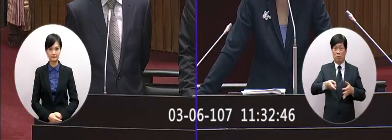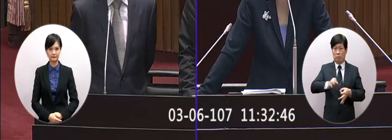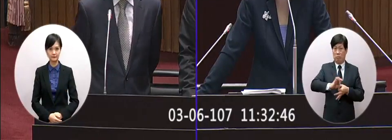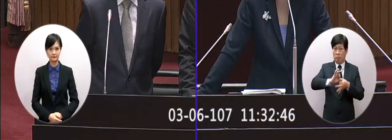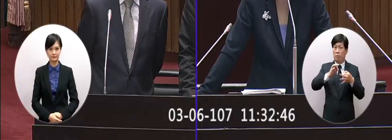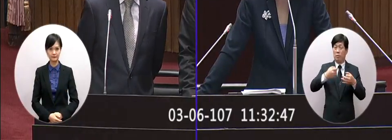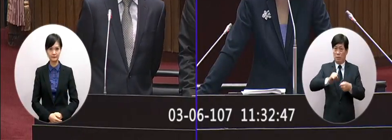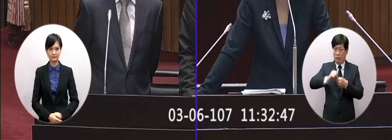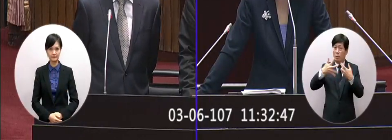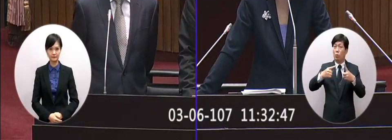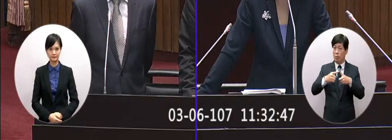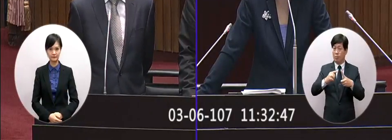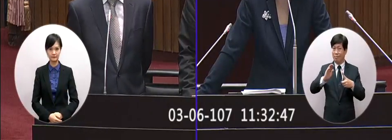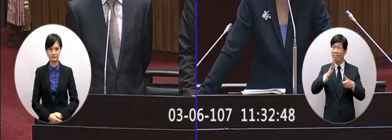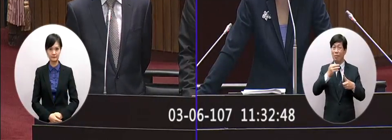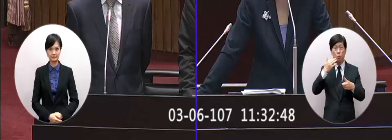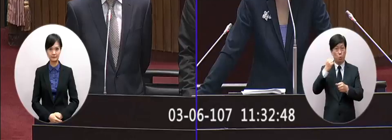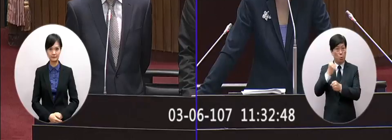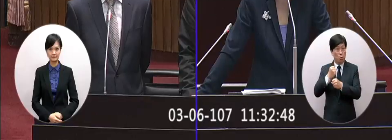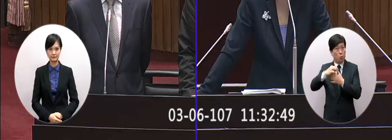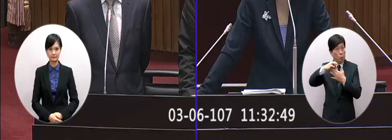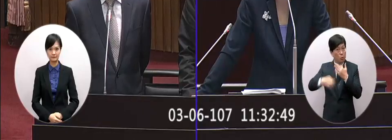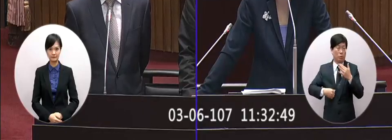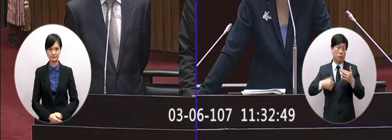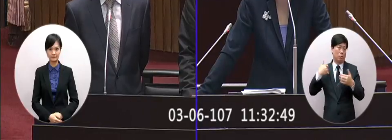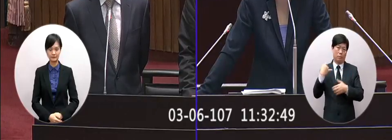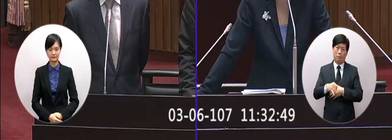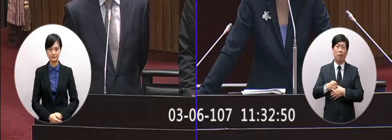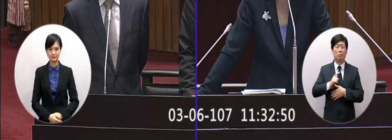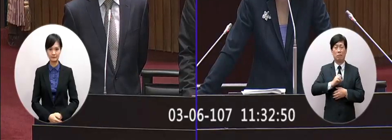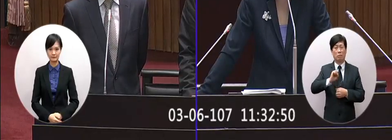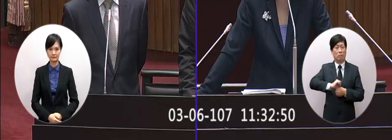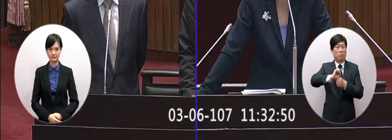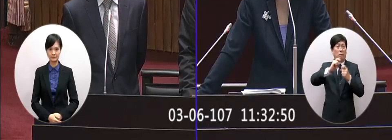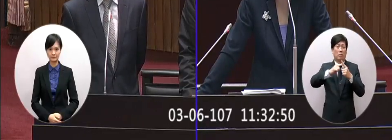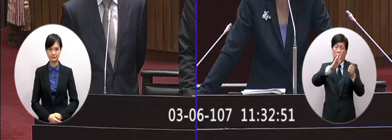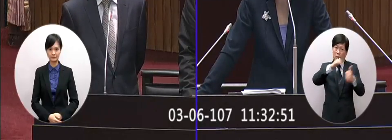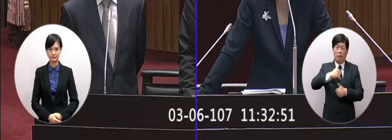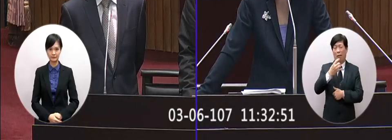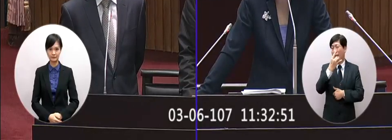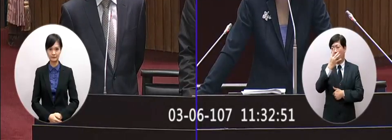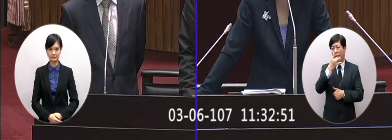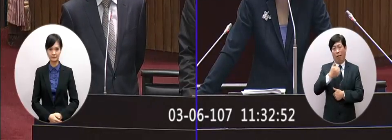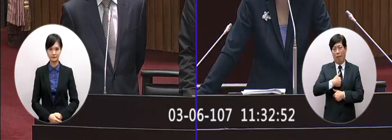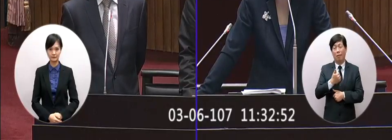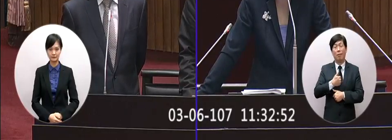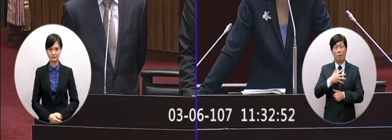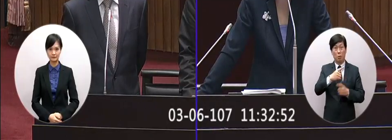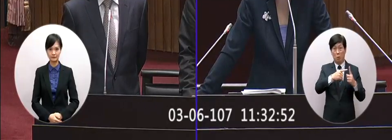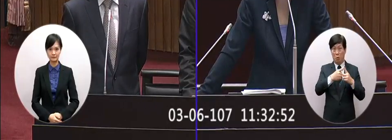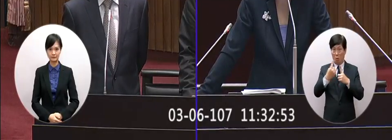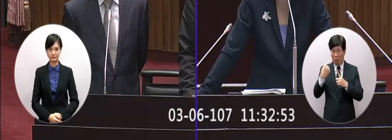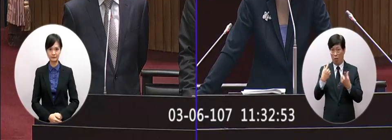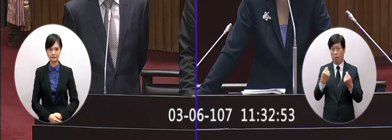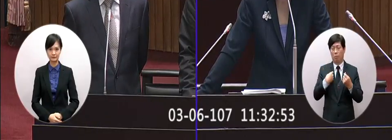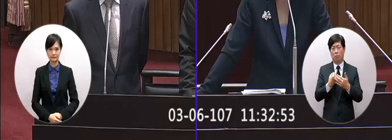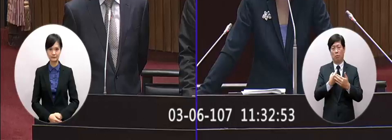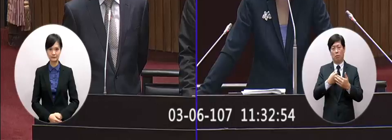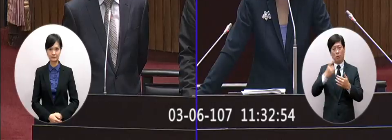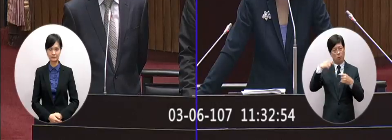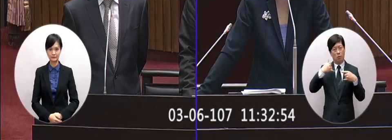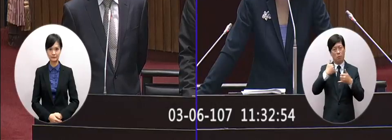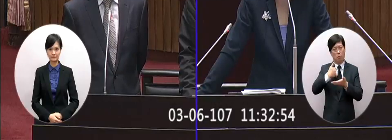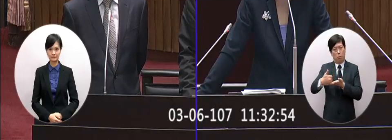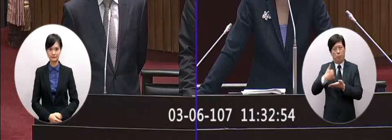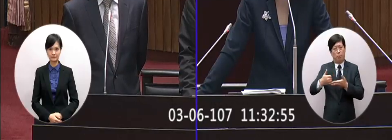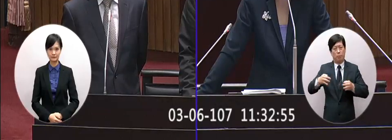加了很多的人力，但是你要是工作条件不佳，你增加的人力马伯朗贝来，即使有来的流动率也非常的高。所